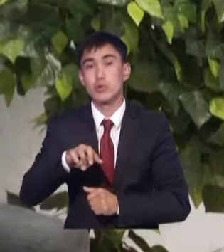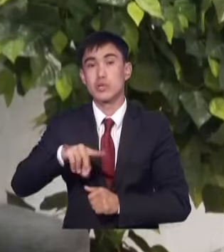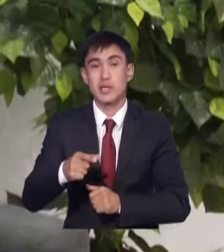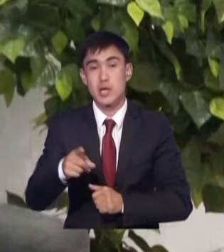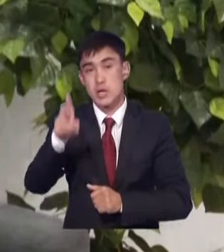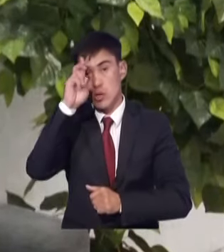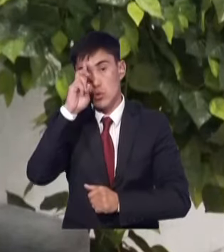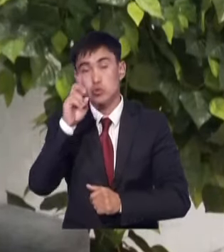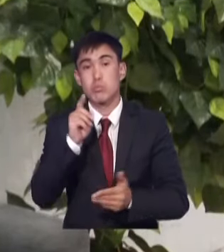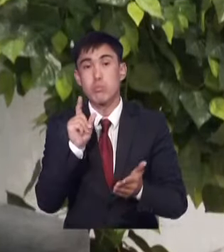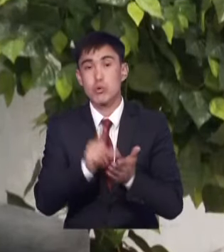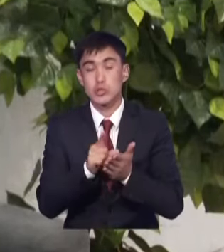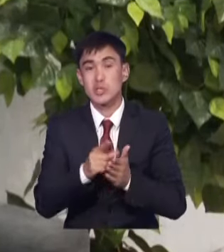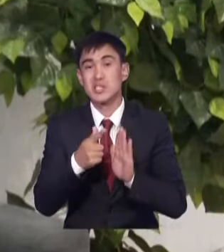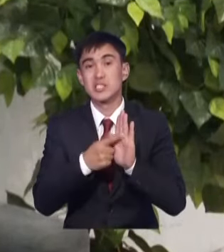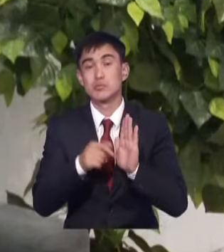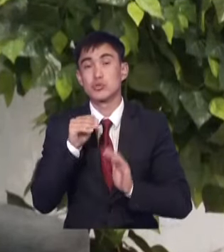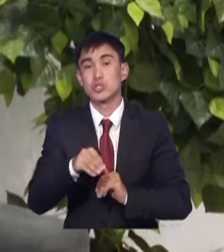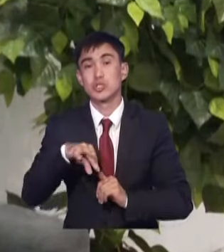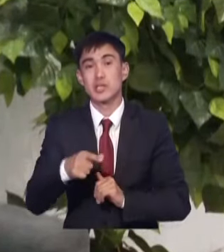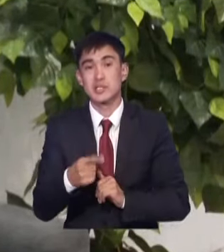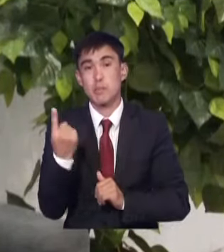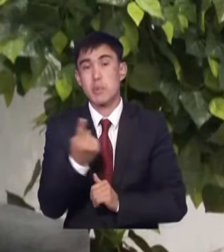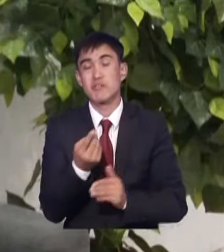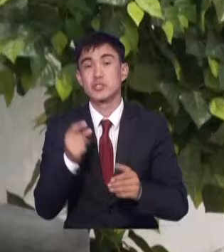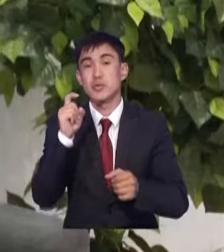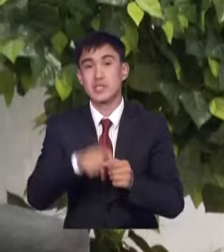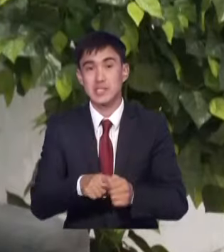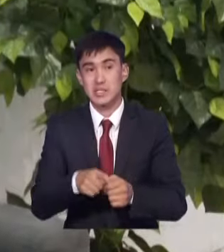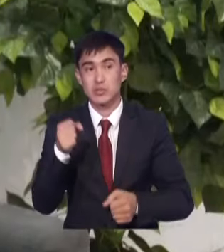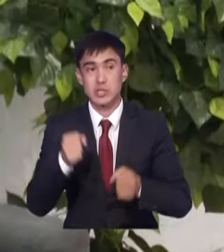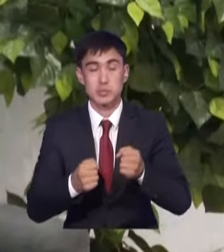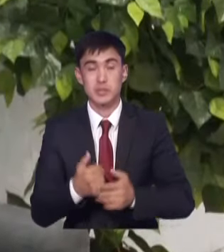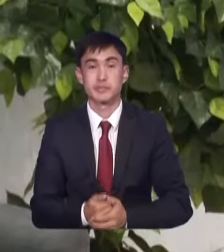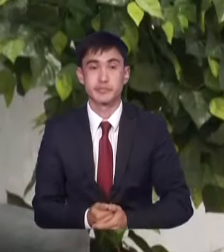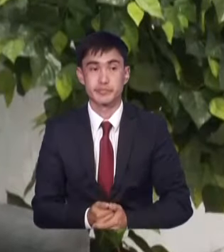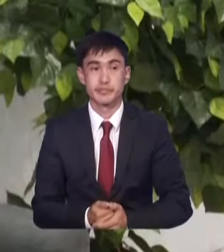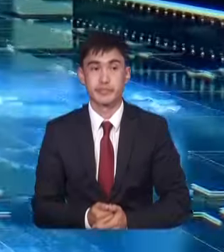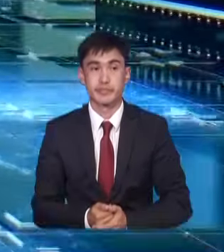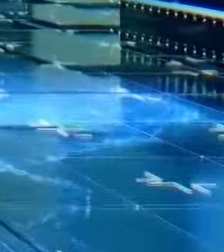и государственной пошлины на сумму 700.000 тенге за первичную регистрацию транспортного